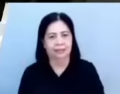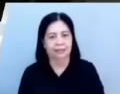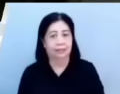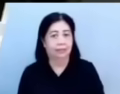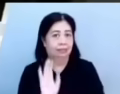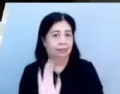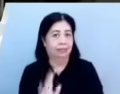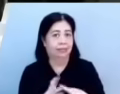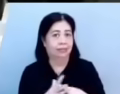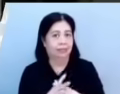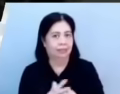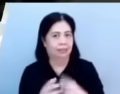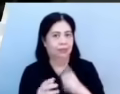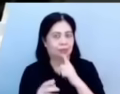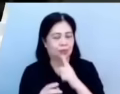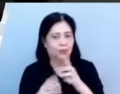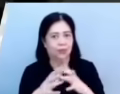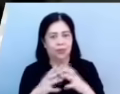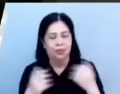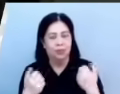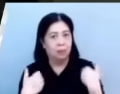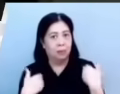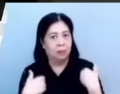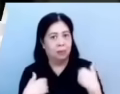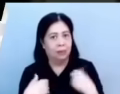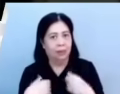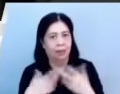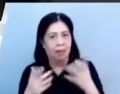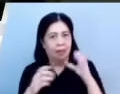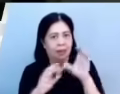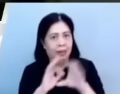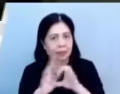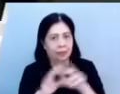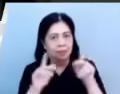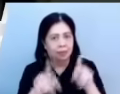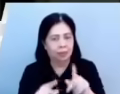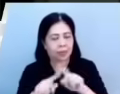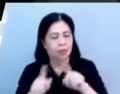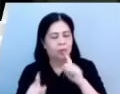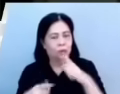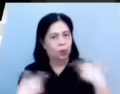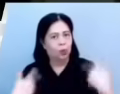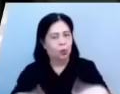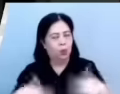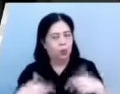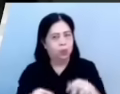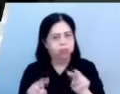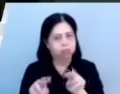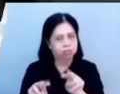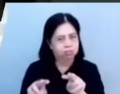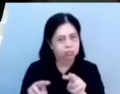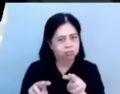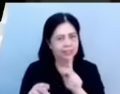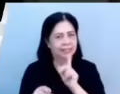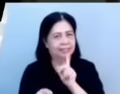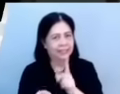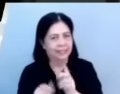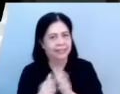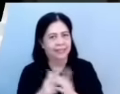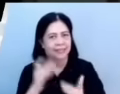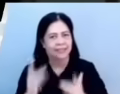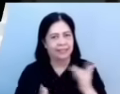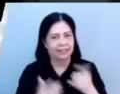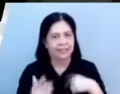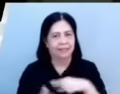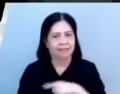pa lang, wala pong pinapakita na kahit na sinong karakter sa amin, talaga namang kaabang-abang na. At talagang na-excite kami kahit kami